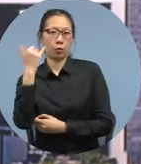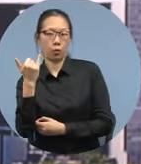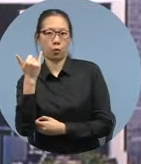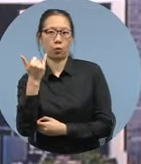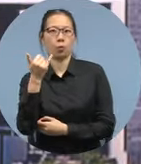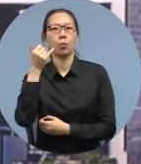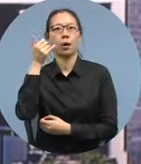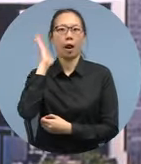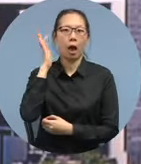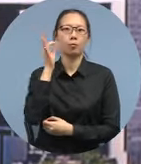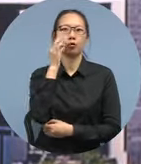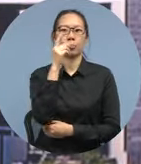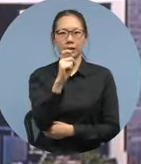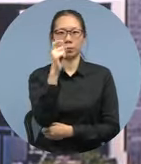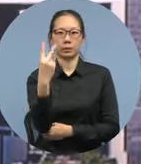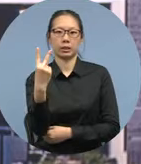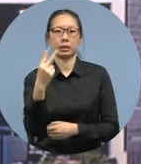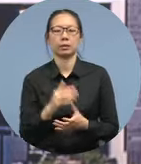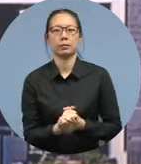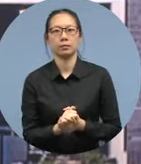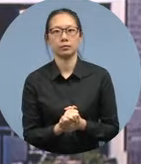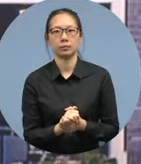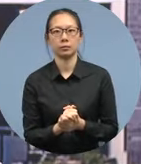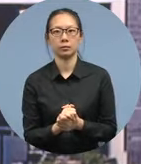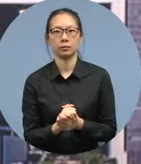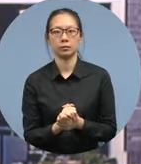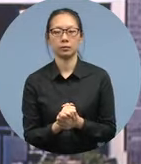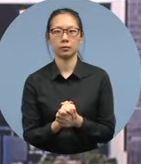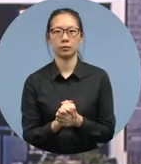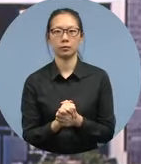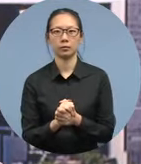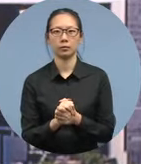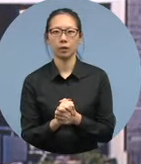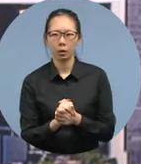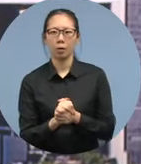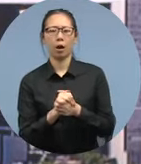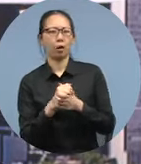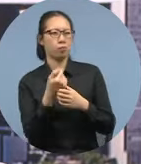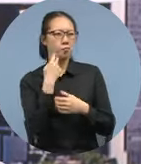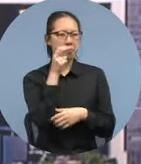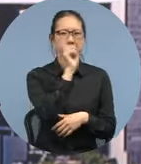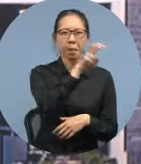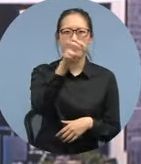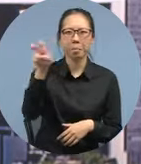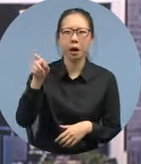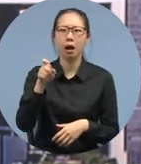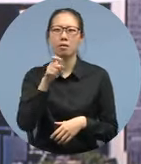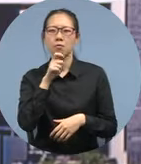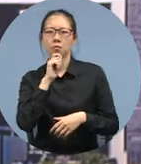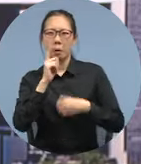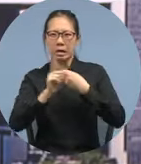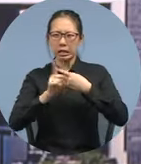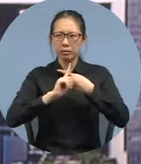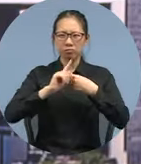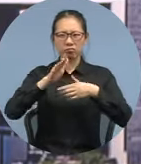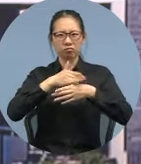就係92歲嘅男士啦，咁佢又係我哋揾唔到啲好明顯嘅即係高